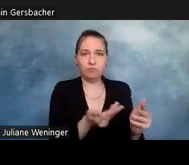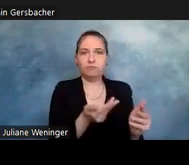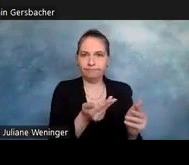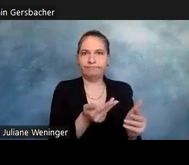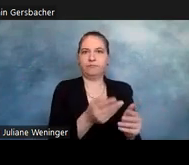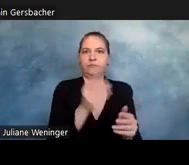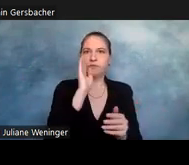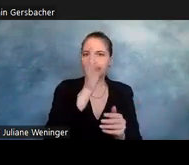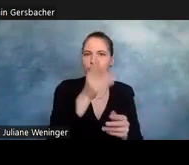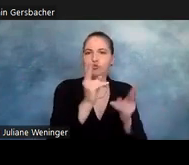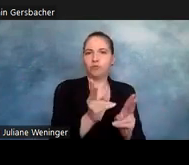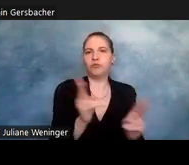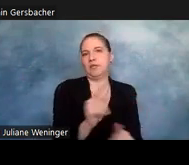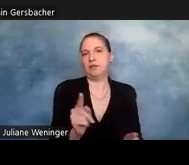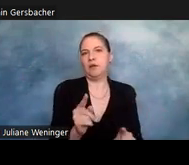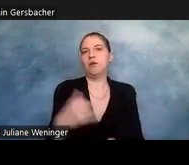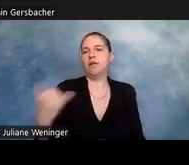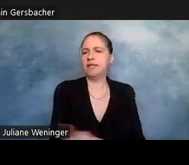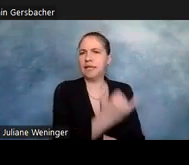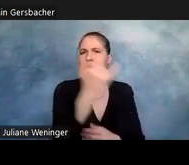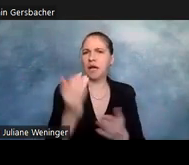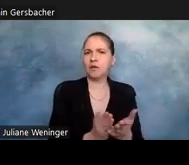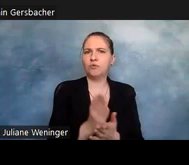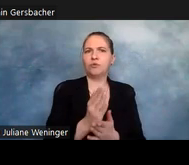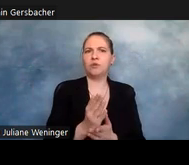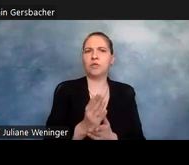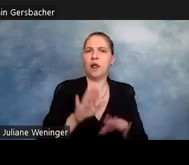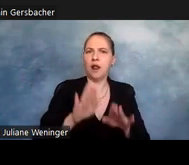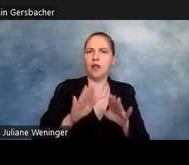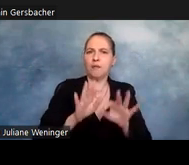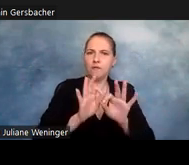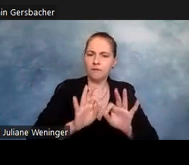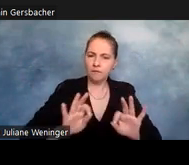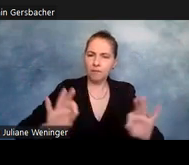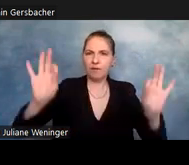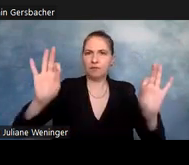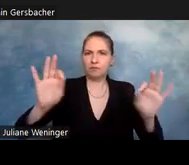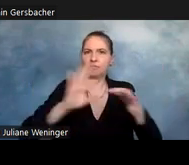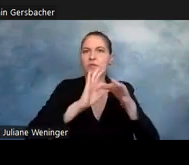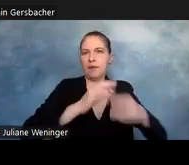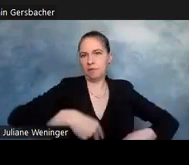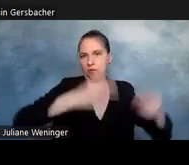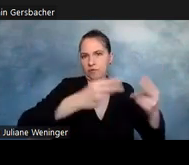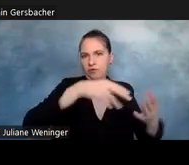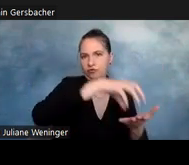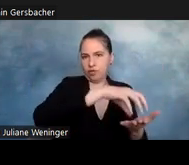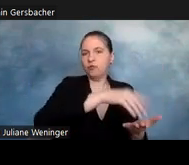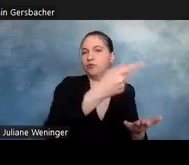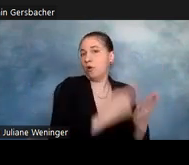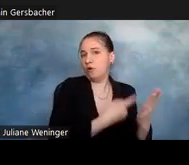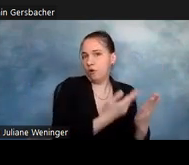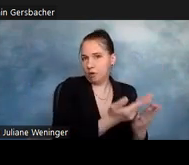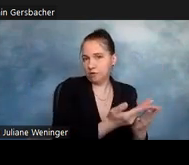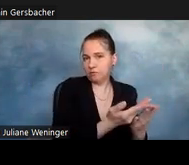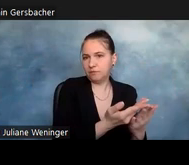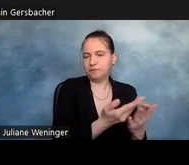bewegt, sodass wir über die Jahre hinweg dann eine Verbesserung sehen. Und zumindest im Bereich der öffentlichen Stellen ist das ja auch gefordert, denn wir haben jetzt dieses